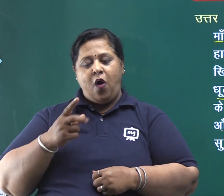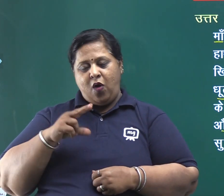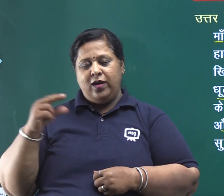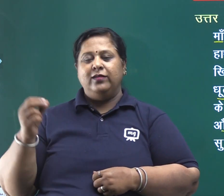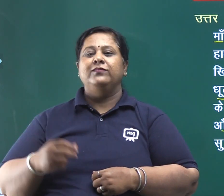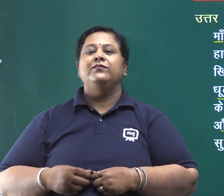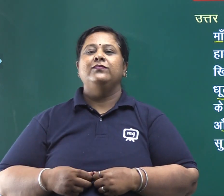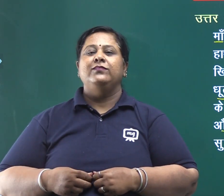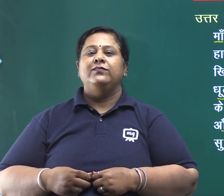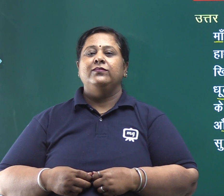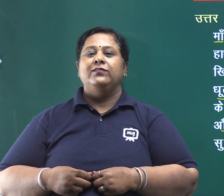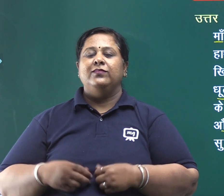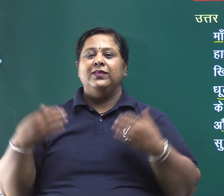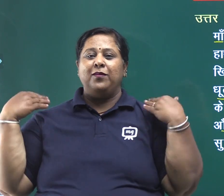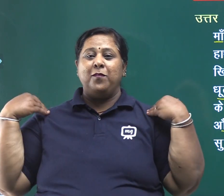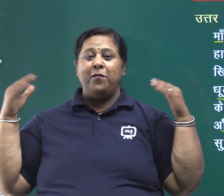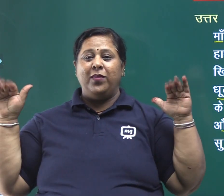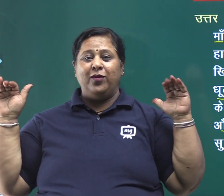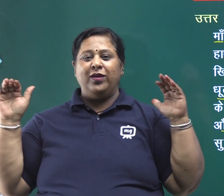और परियों की